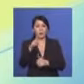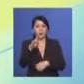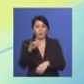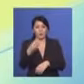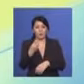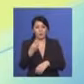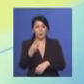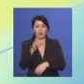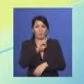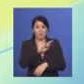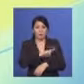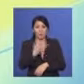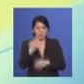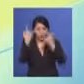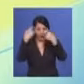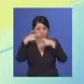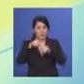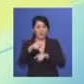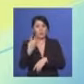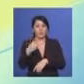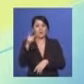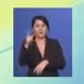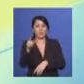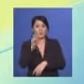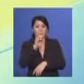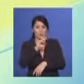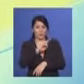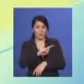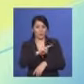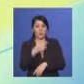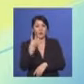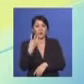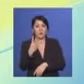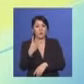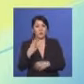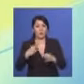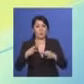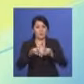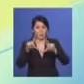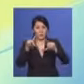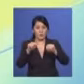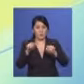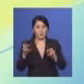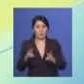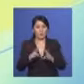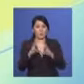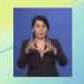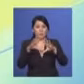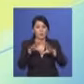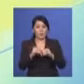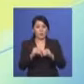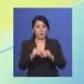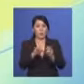камыша. Задействованы 5 единиц техники и более 20 человек личного состава из 4 пожарных частей.